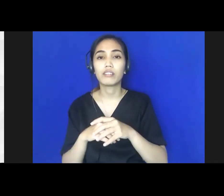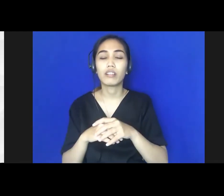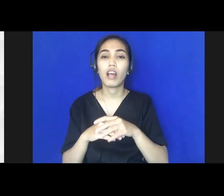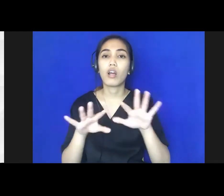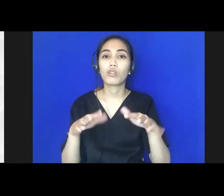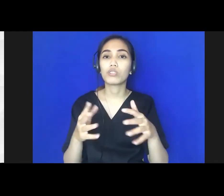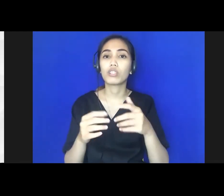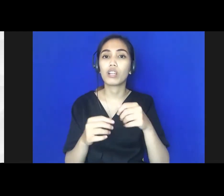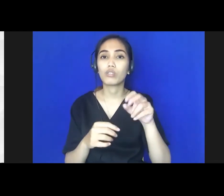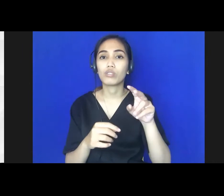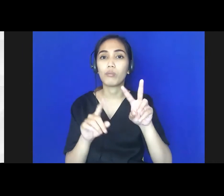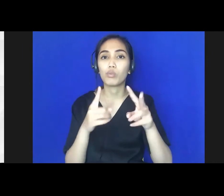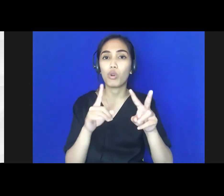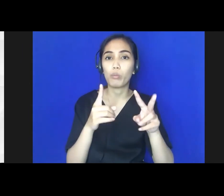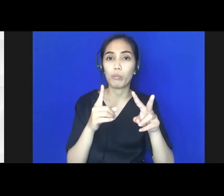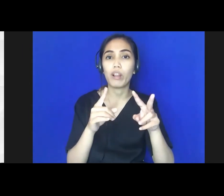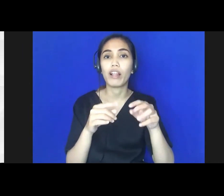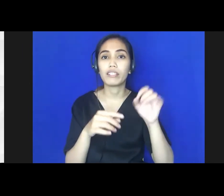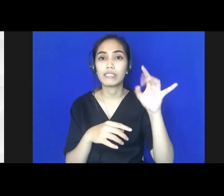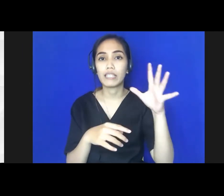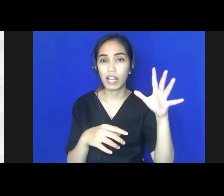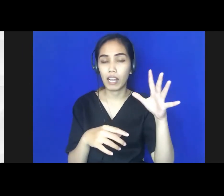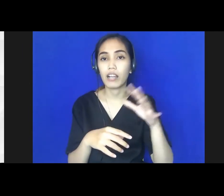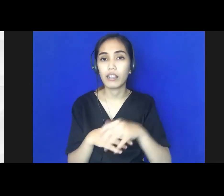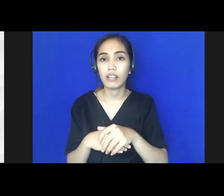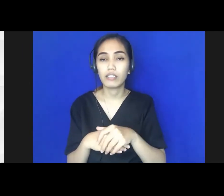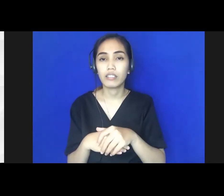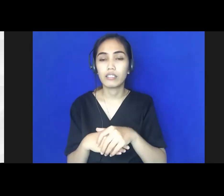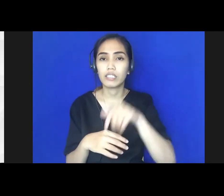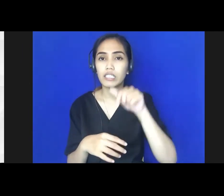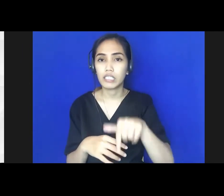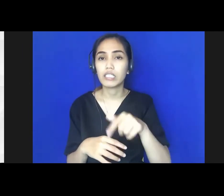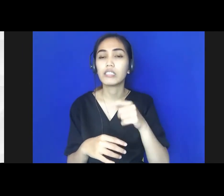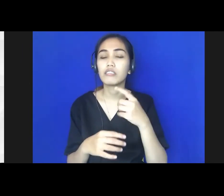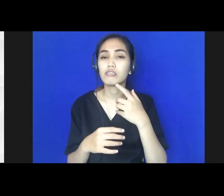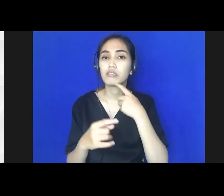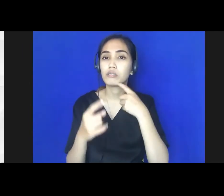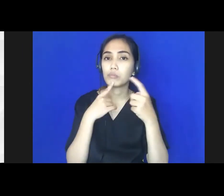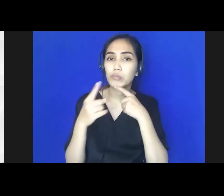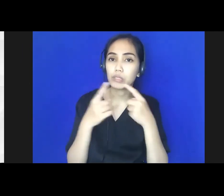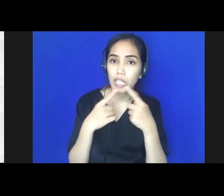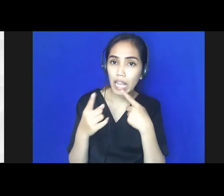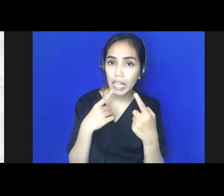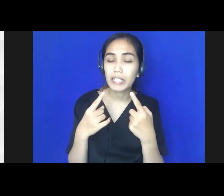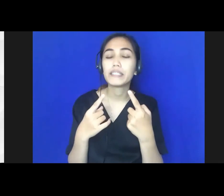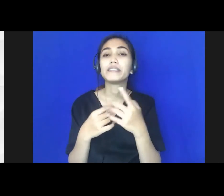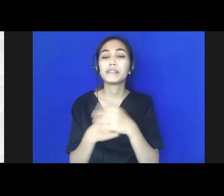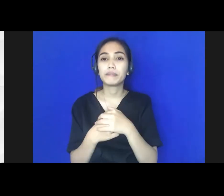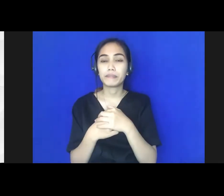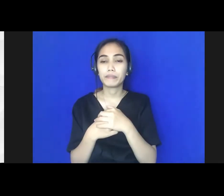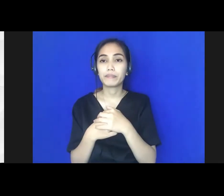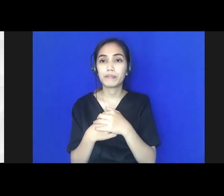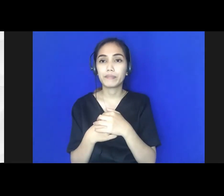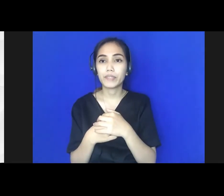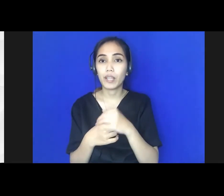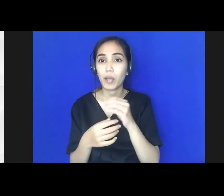siang. Nah, dalam sesi ini saya akan, karena ini sifatnya lebih berbincang-bincang, kita akan